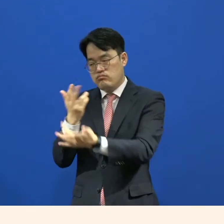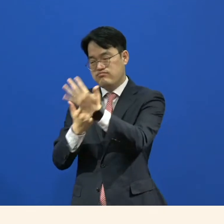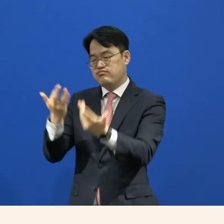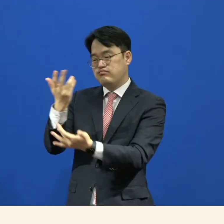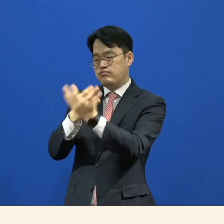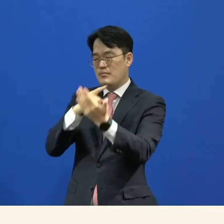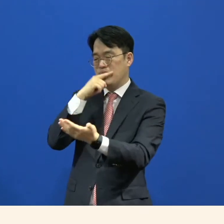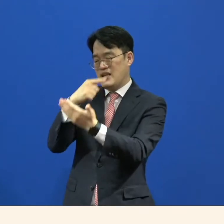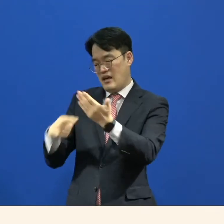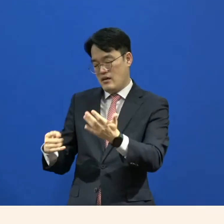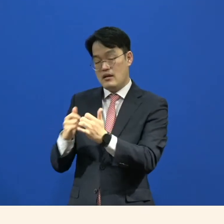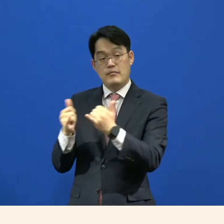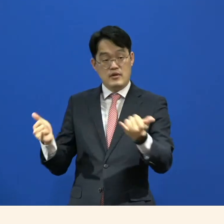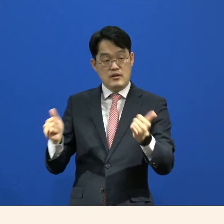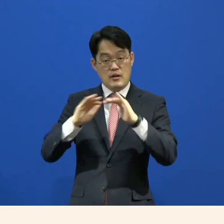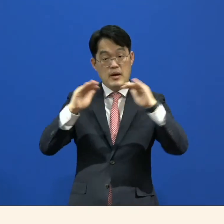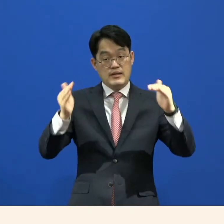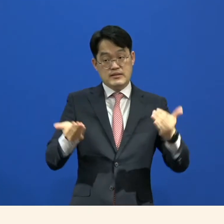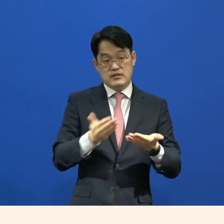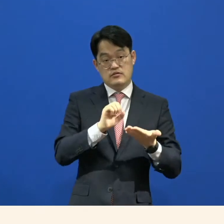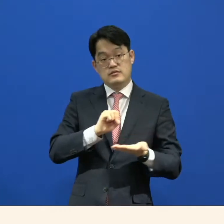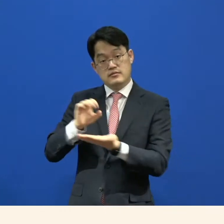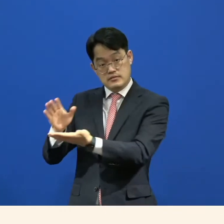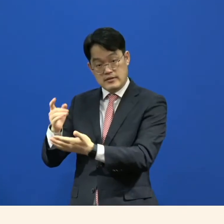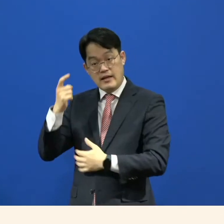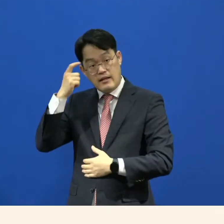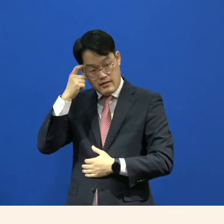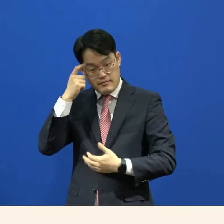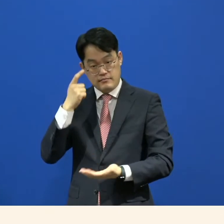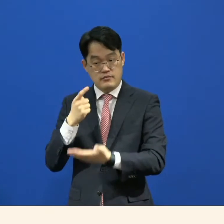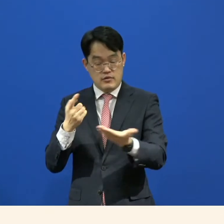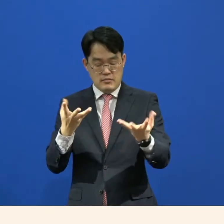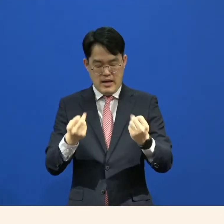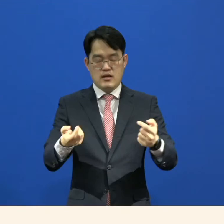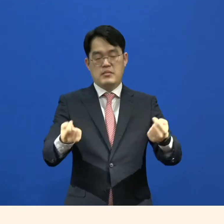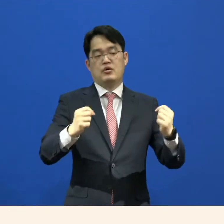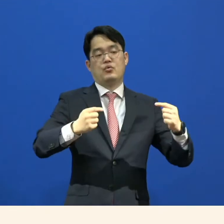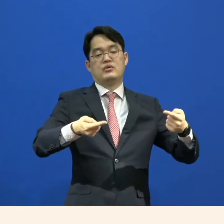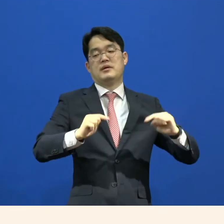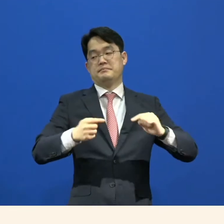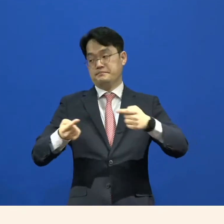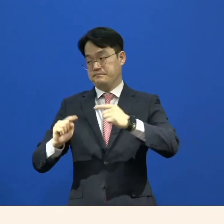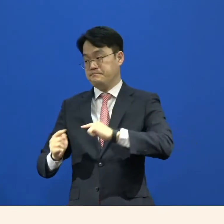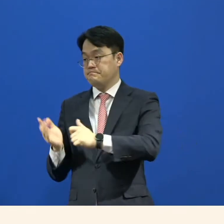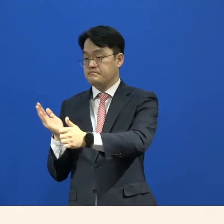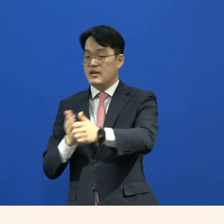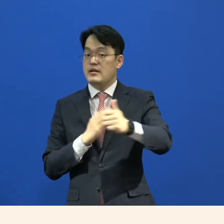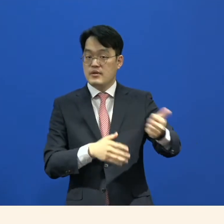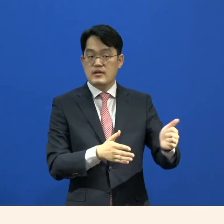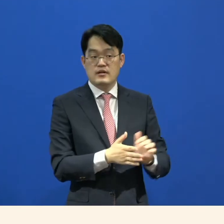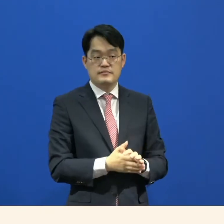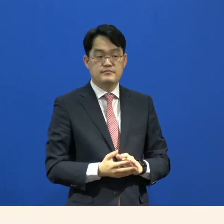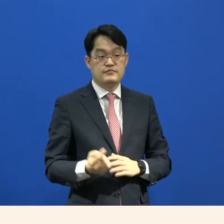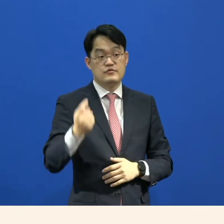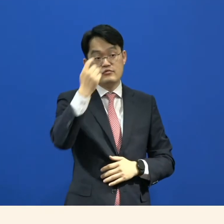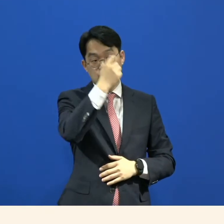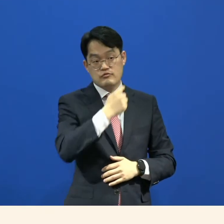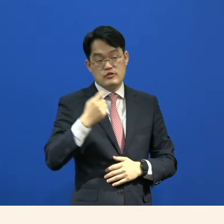동참을 해 주시기를 바랍니다. 자, 우리 앞뒤장으로 인사 한번 할까요? 마스크를 썼기